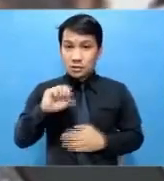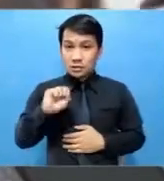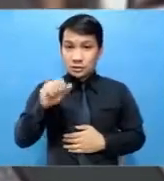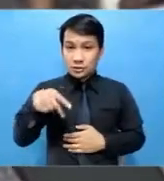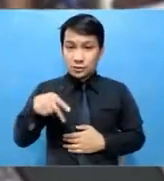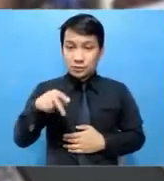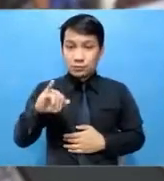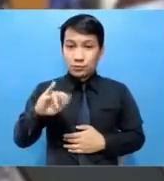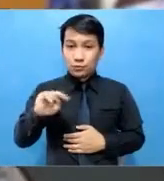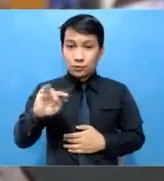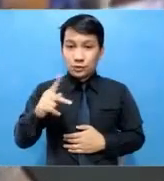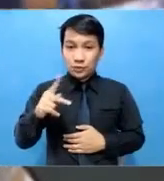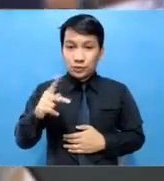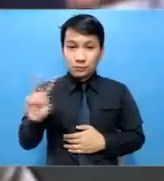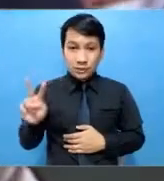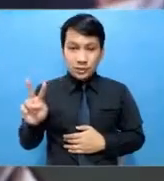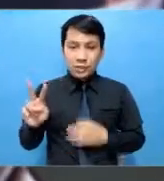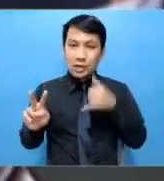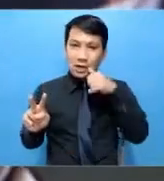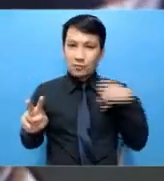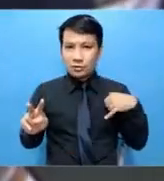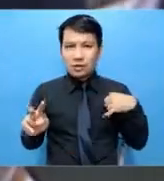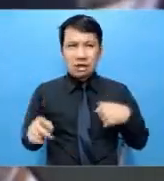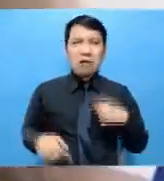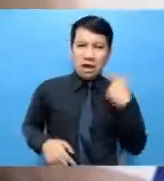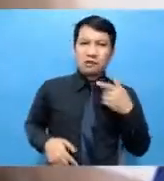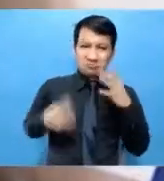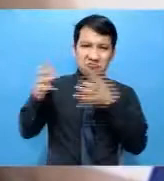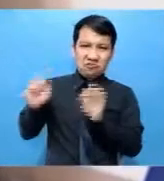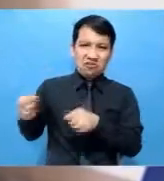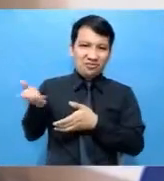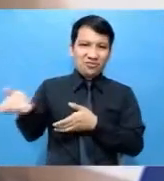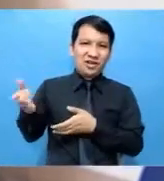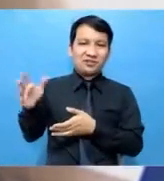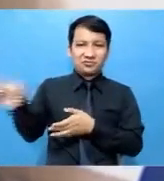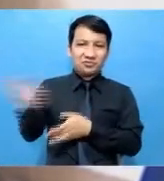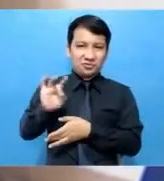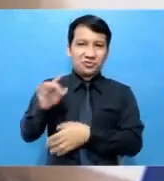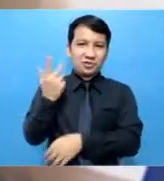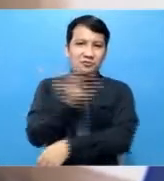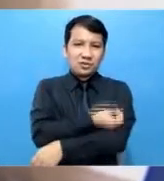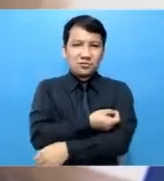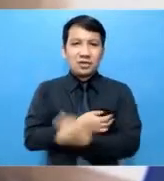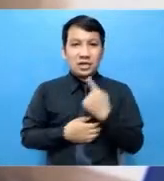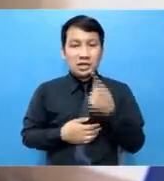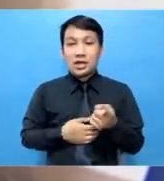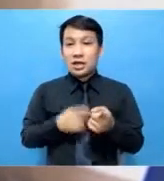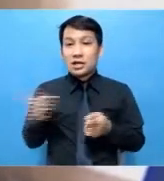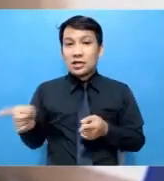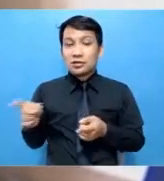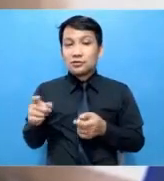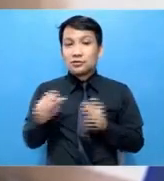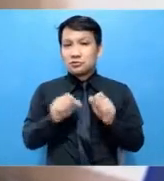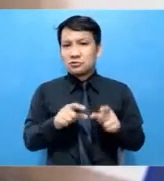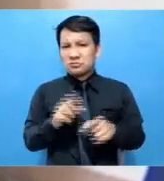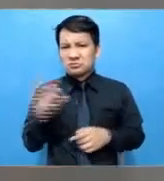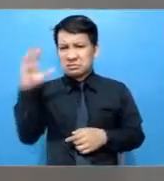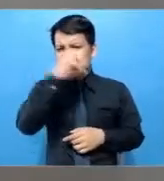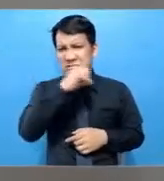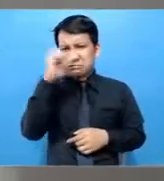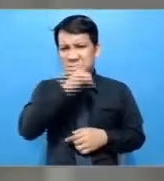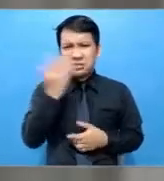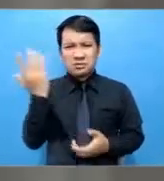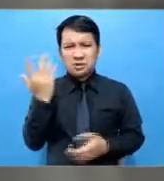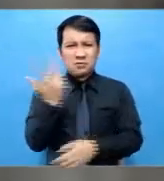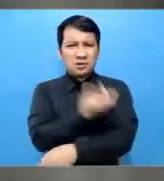Sputnik kahapon, sabi ko, dito na ako. Ang pharmacist na si Jackie, duda rin sa ibang bakuna noon